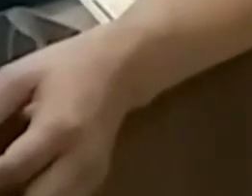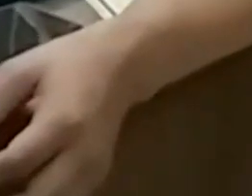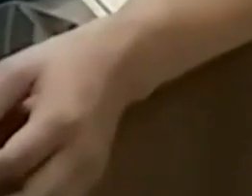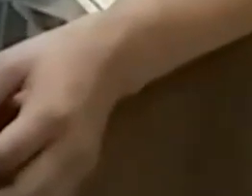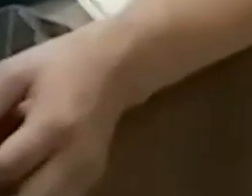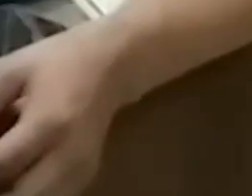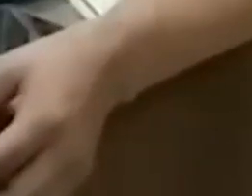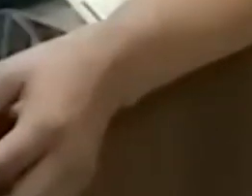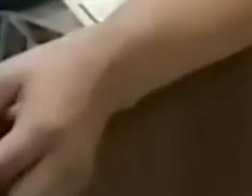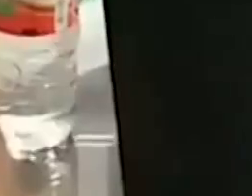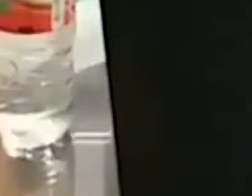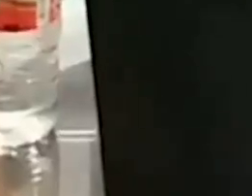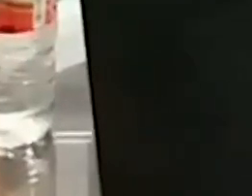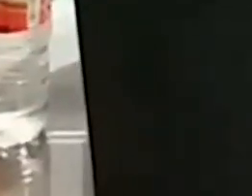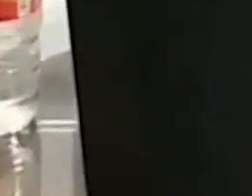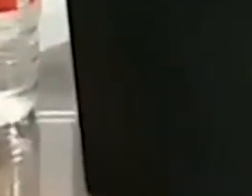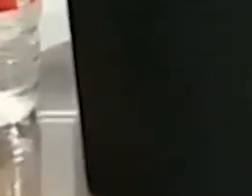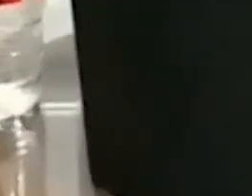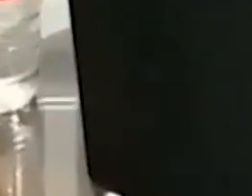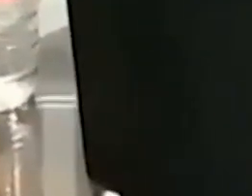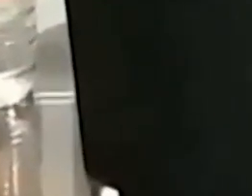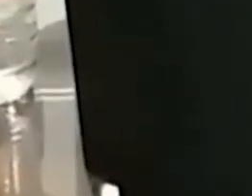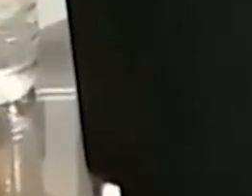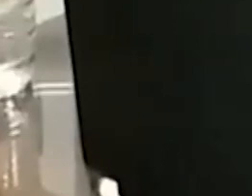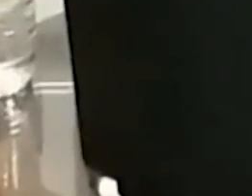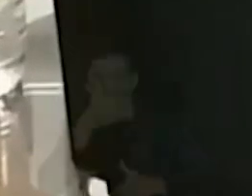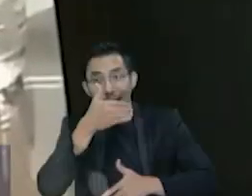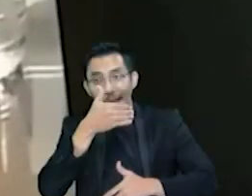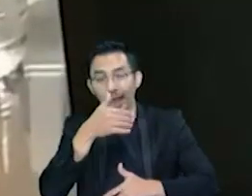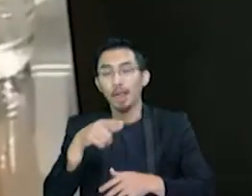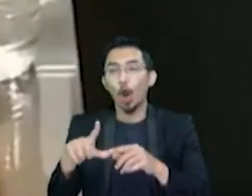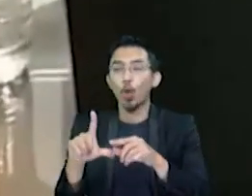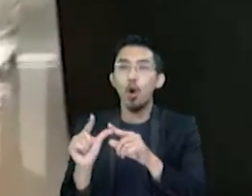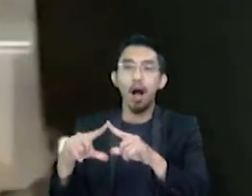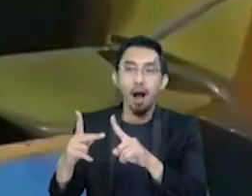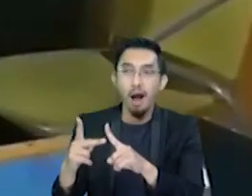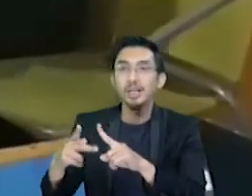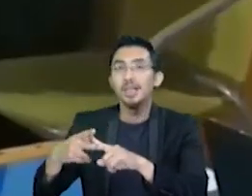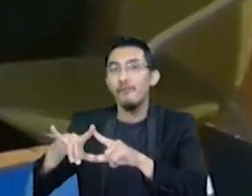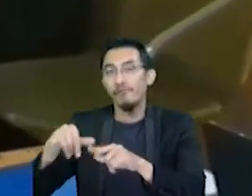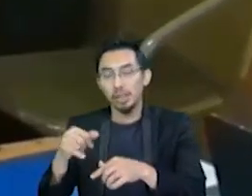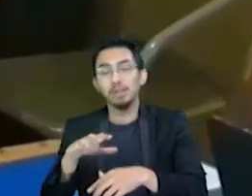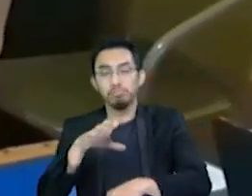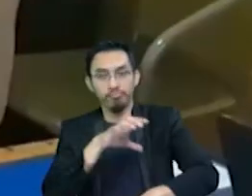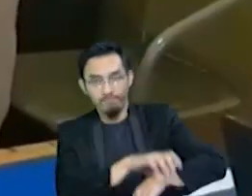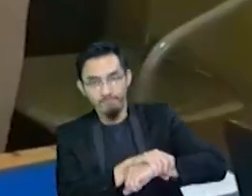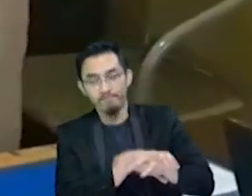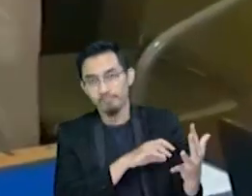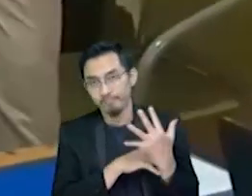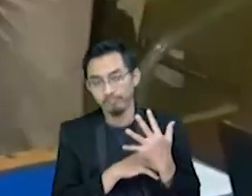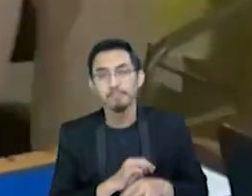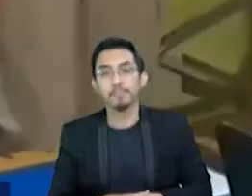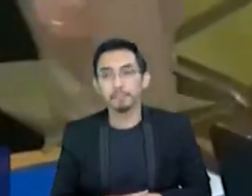ini terbukti menculik dan menganiaya DLH dan FG yang merupakan adik kelas para pelaku. Pelaku menculik